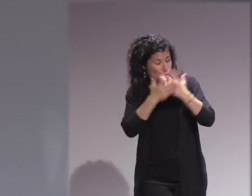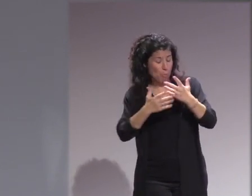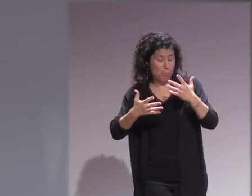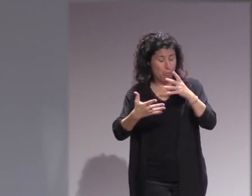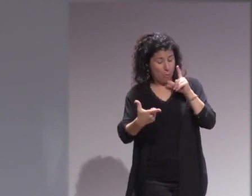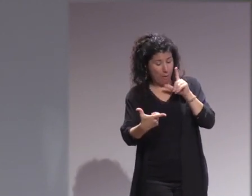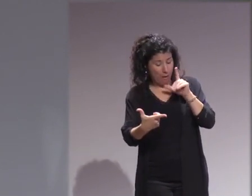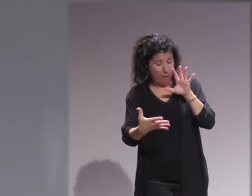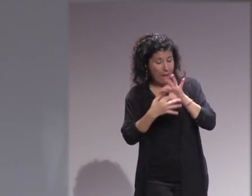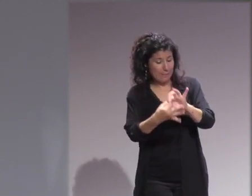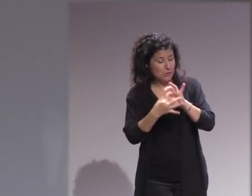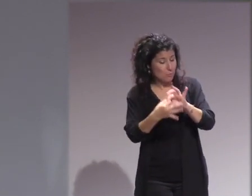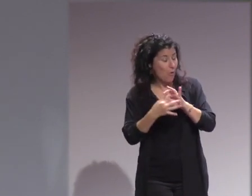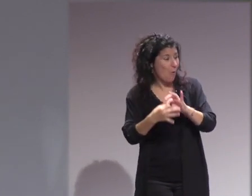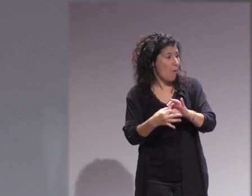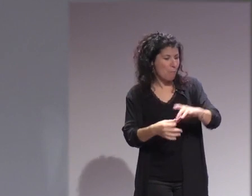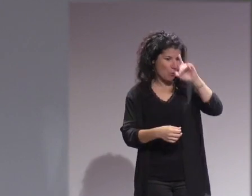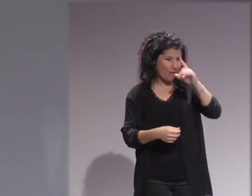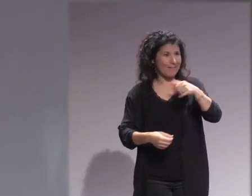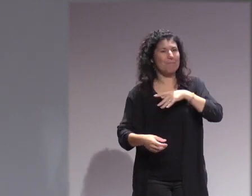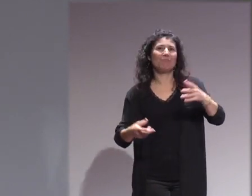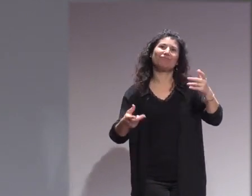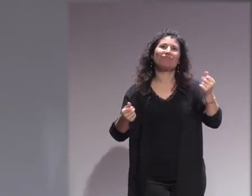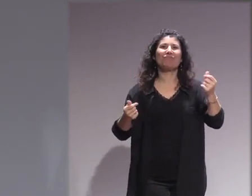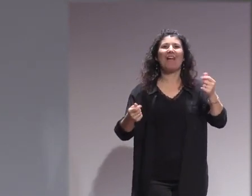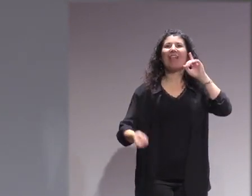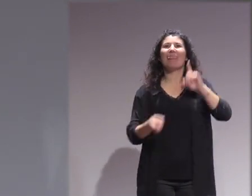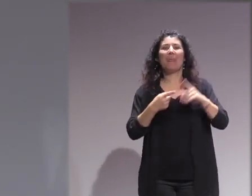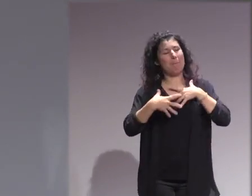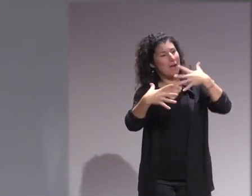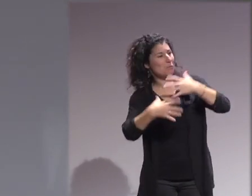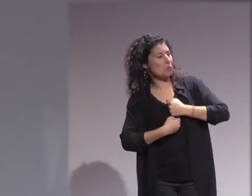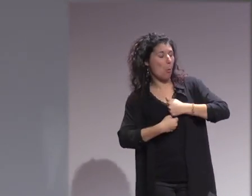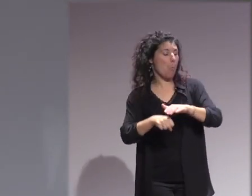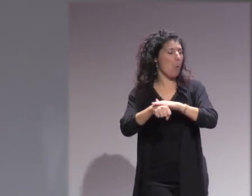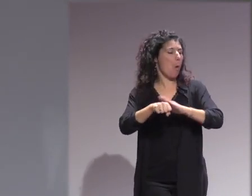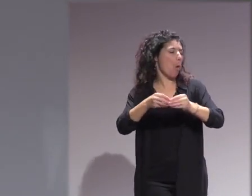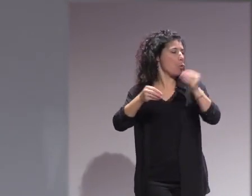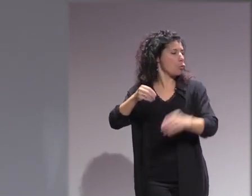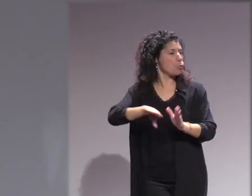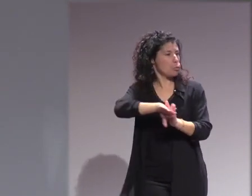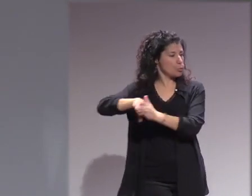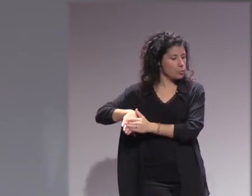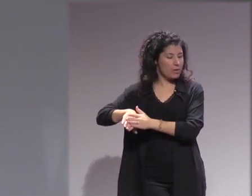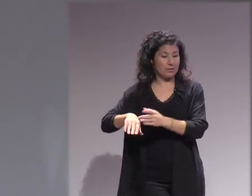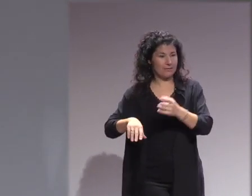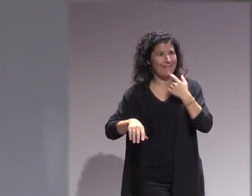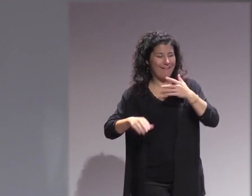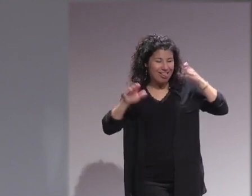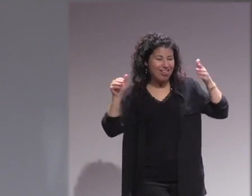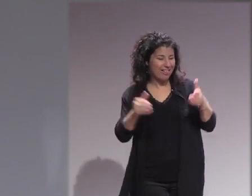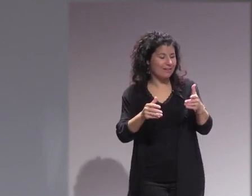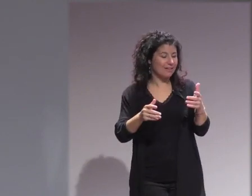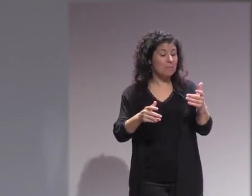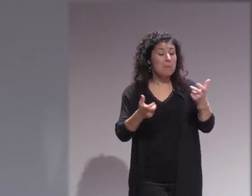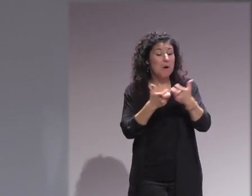permis, encore une fois, de dépolitiser le sujet de l'adoption. Au lieu de se dire, quelles sont les circonstances qui font que dans une famille, à un moment donné, il y a une